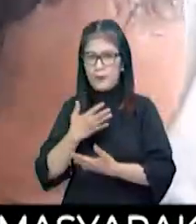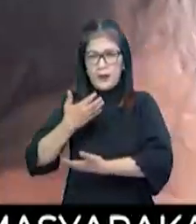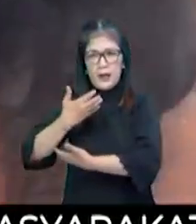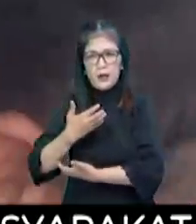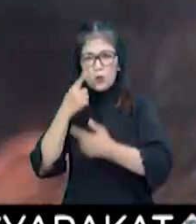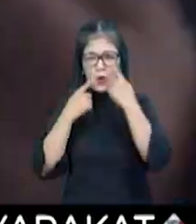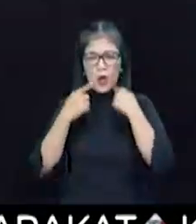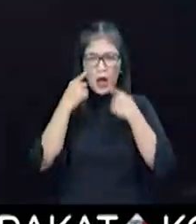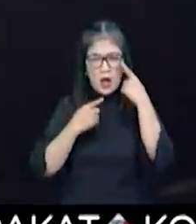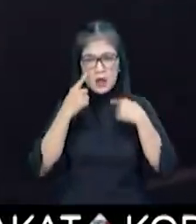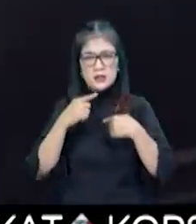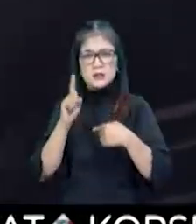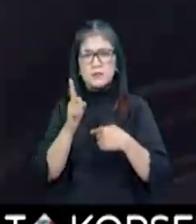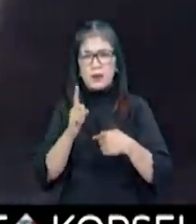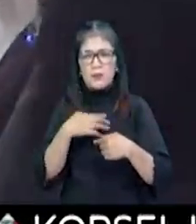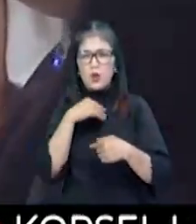mencapai goreng